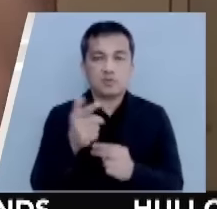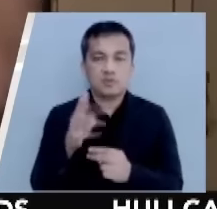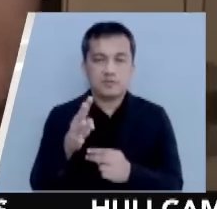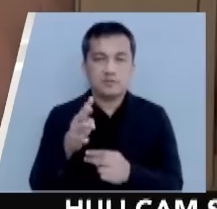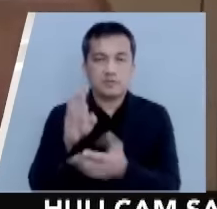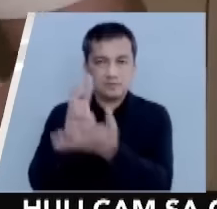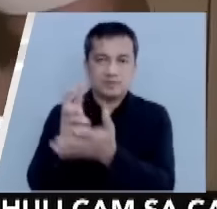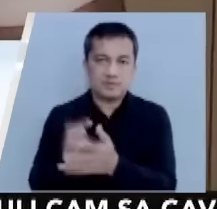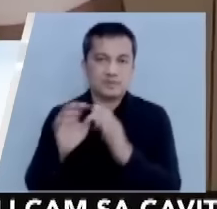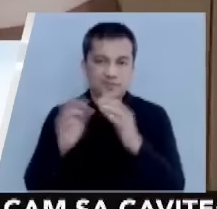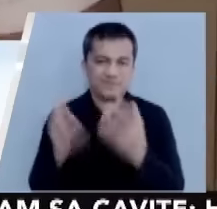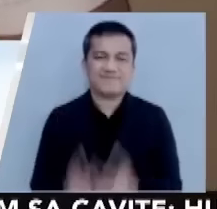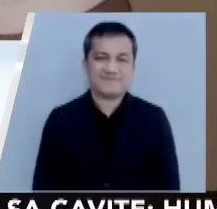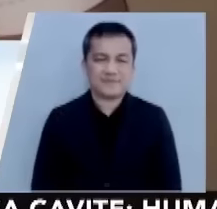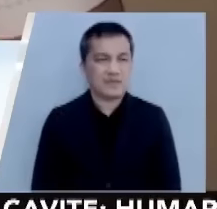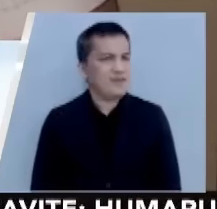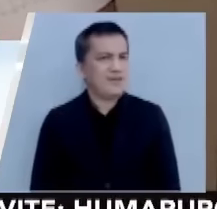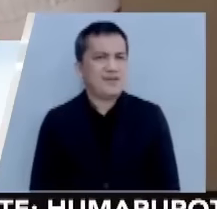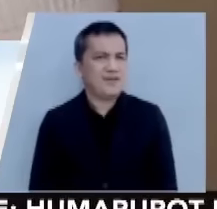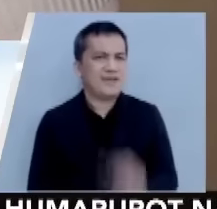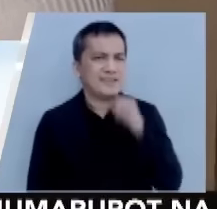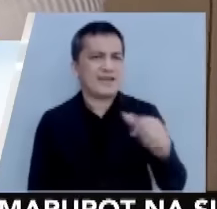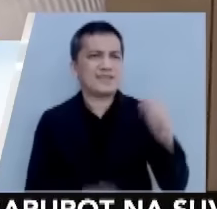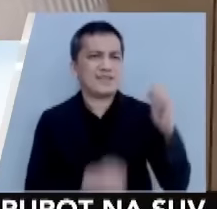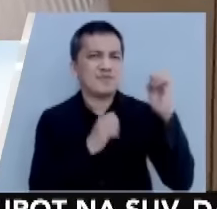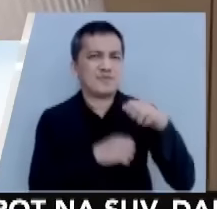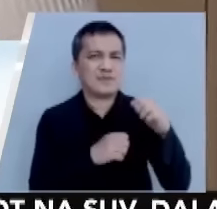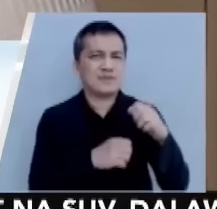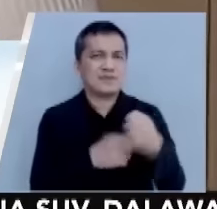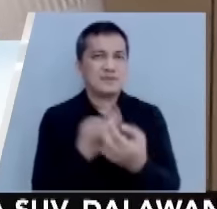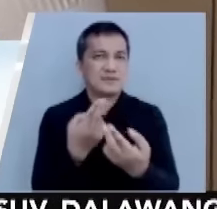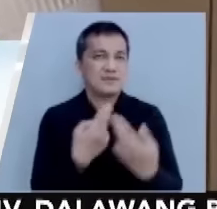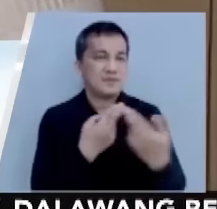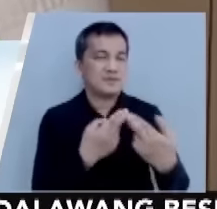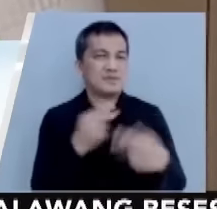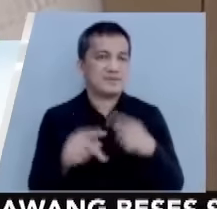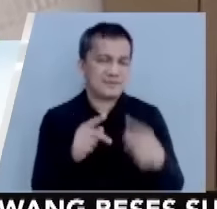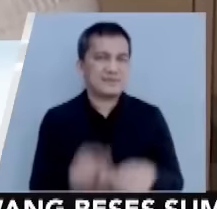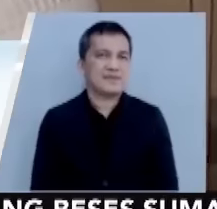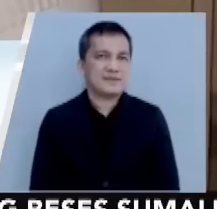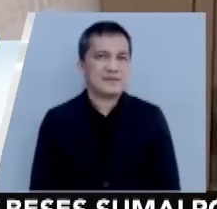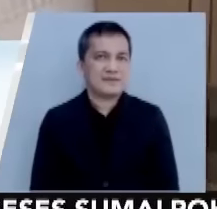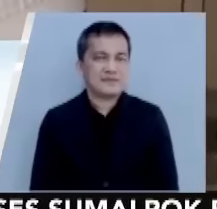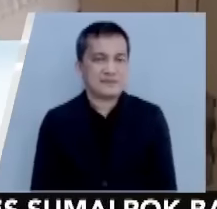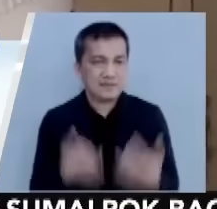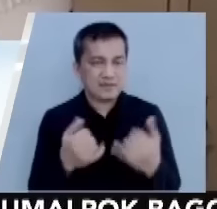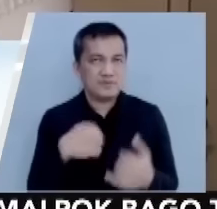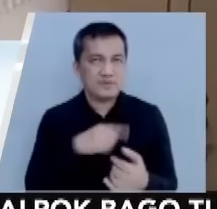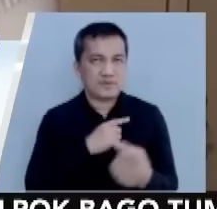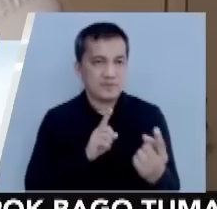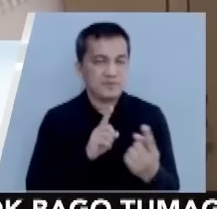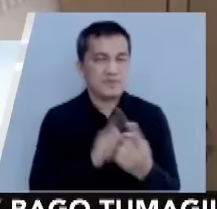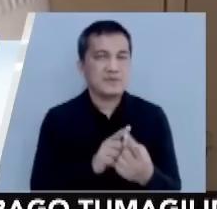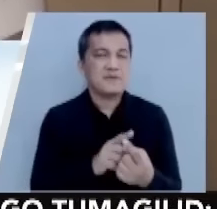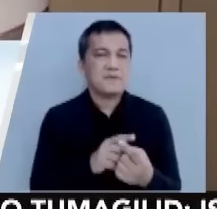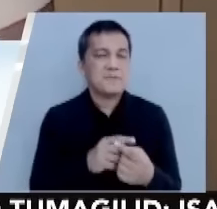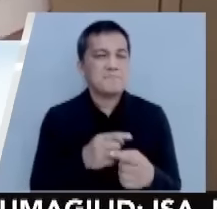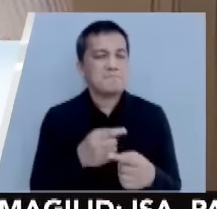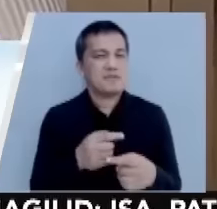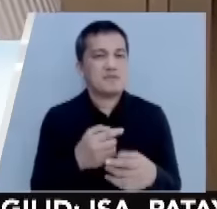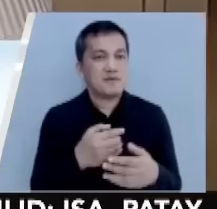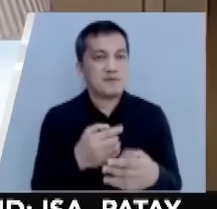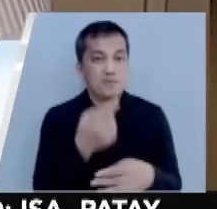in-expect na talagang ganun yung magiging response po ng mga manonood. And right now, we're approaching our first week, so we're praying and hoping for